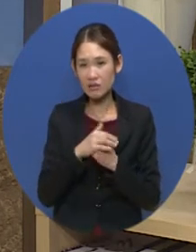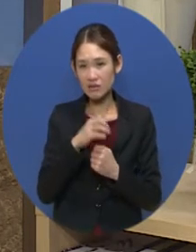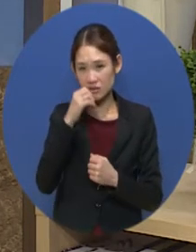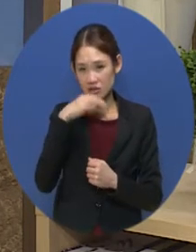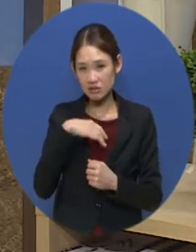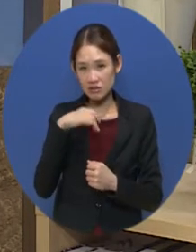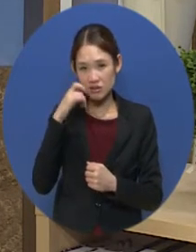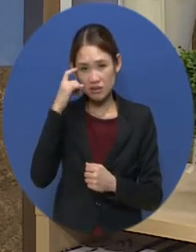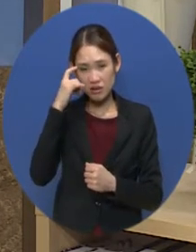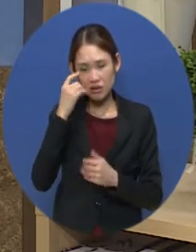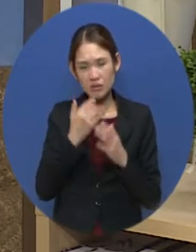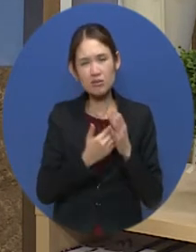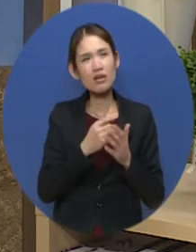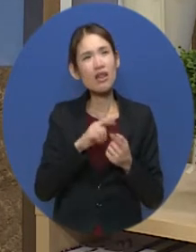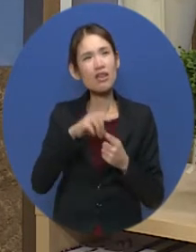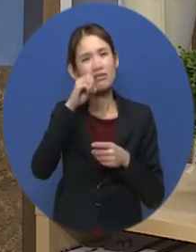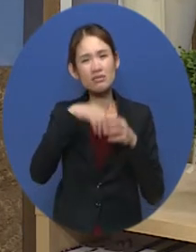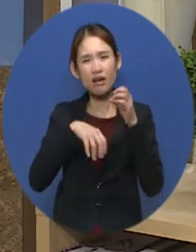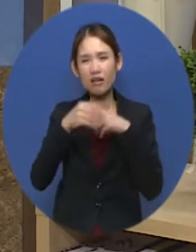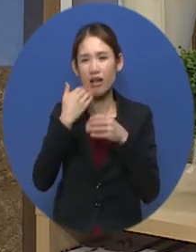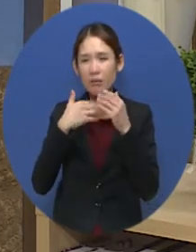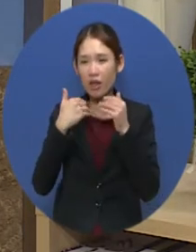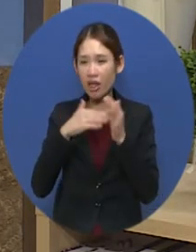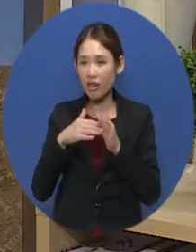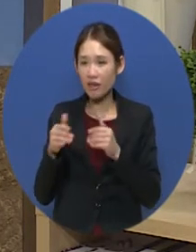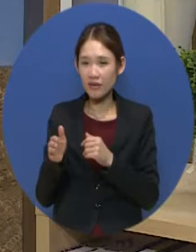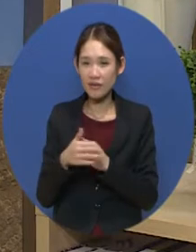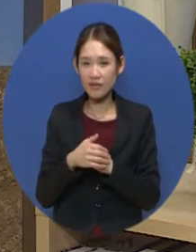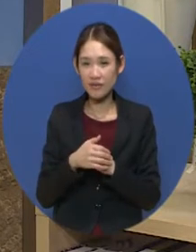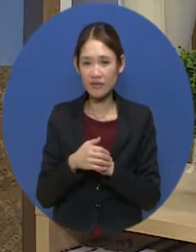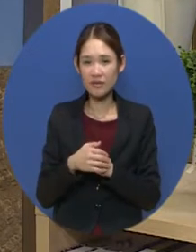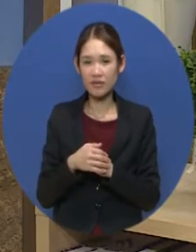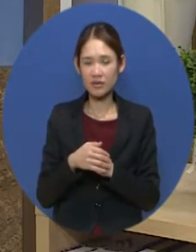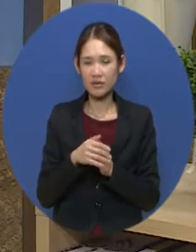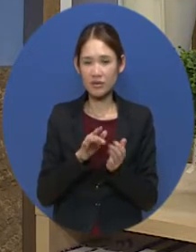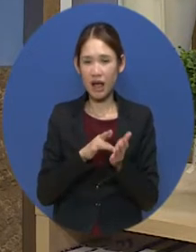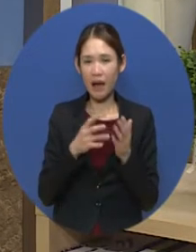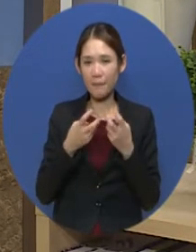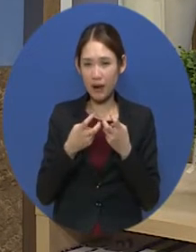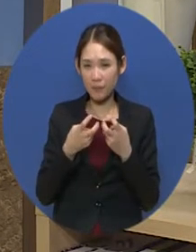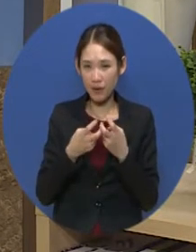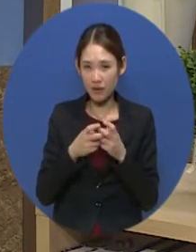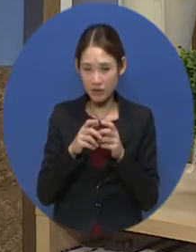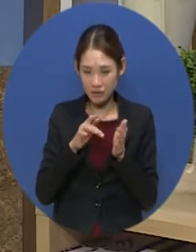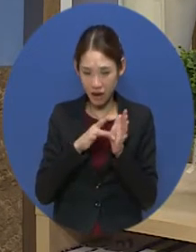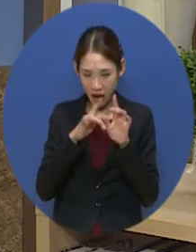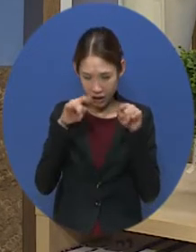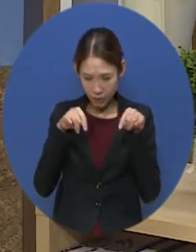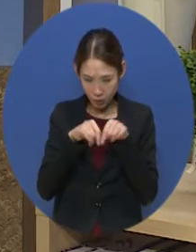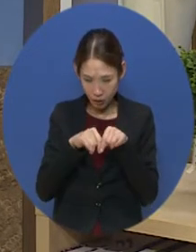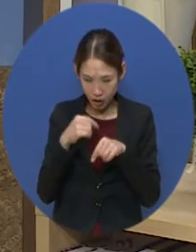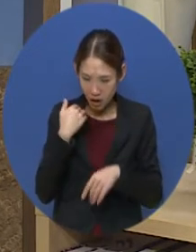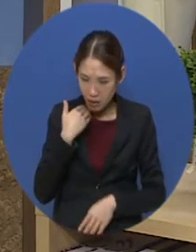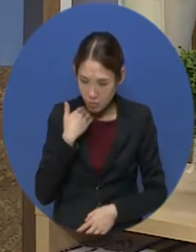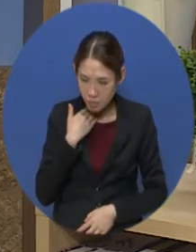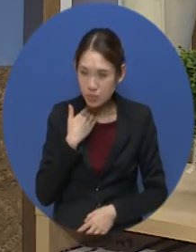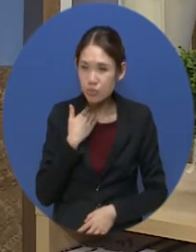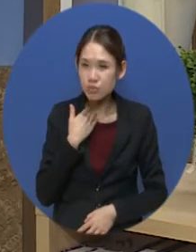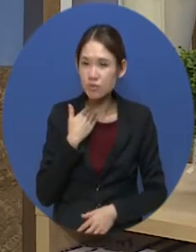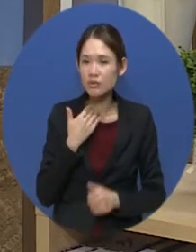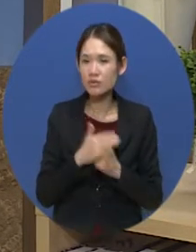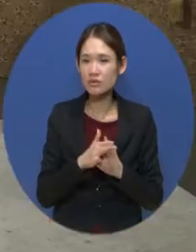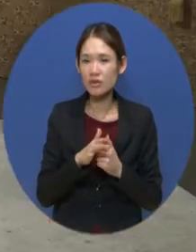그냥 생각나는 대로 먹었어요. 그러니까 용법이라든지 그 약통이 보이지가 않길래